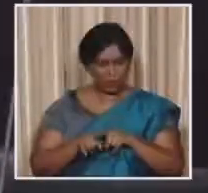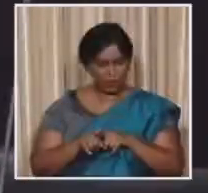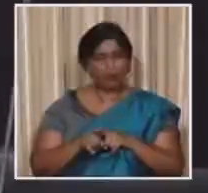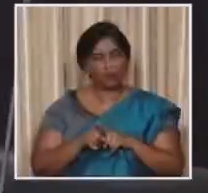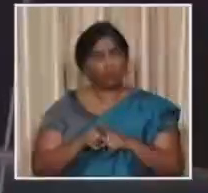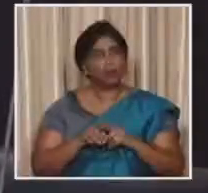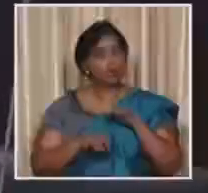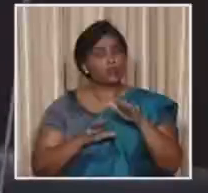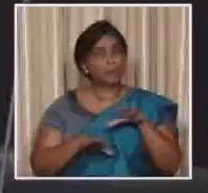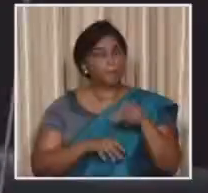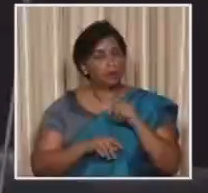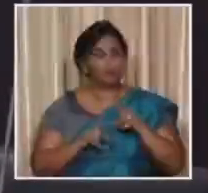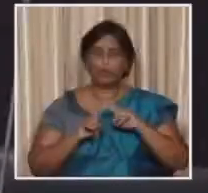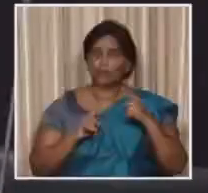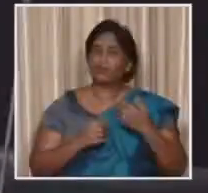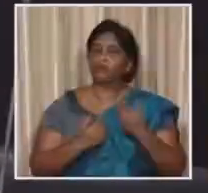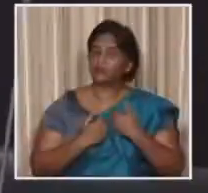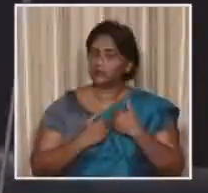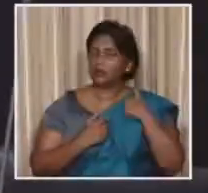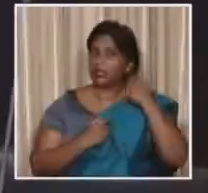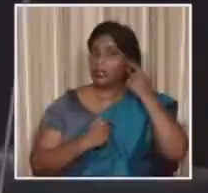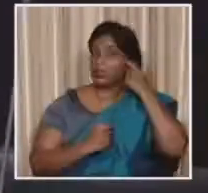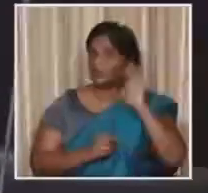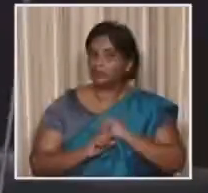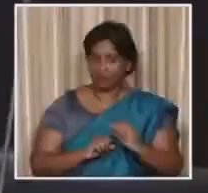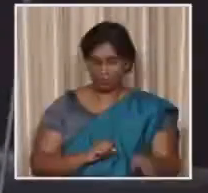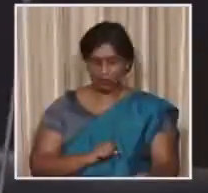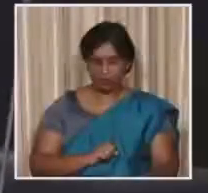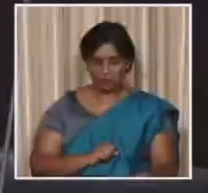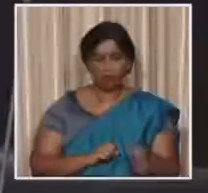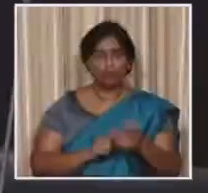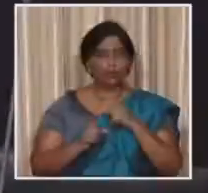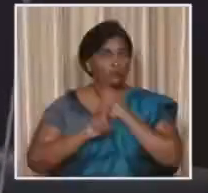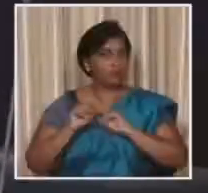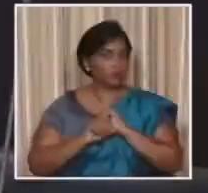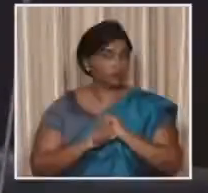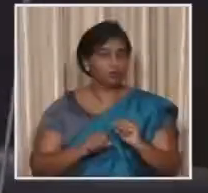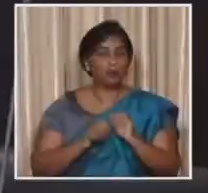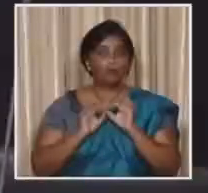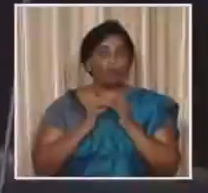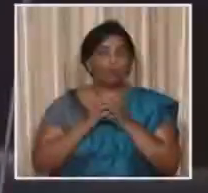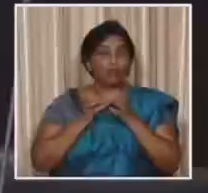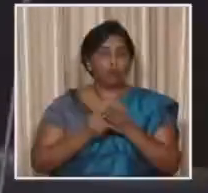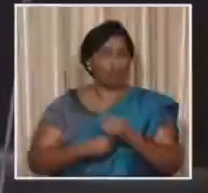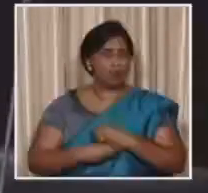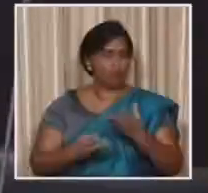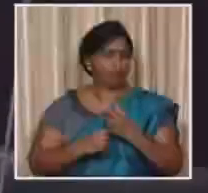වෙනත් දේවලින් අපි කල්පනා කරලා නැහැ සාකච්ඡා කරලා නැහැ කුටුම්භ